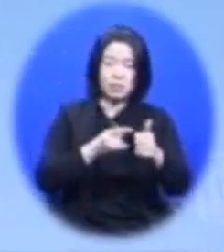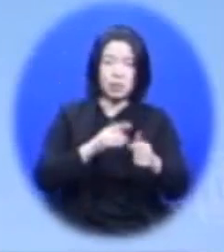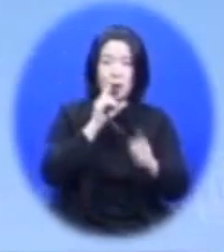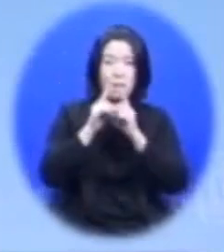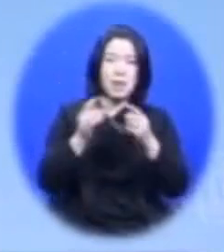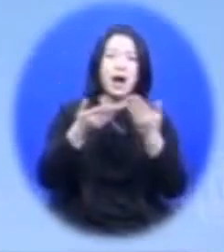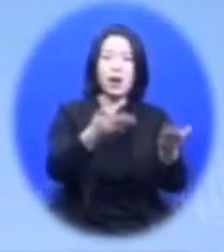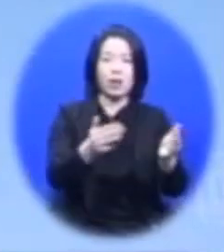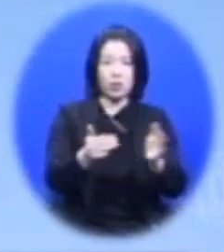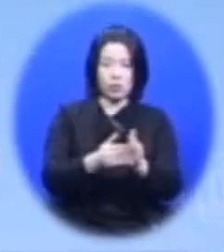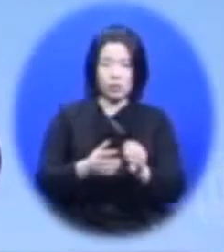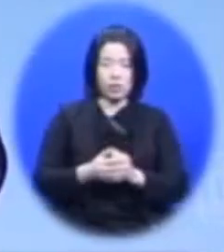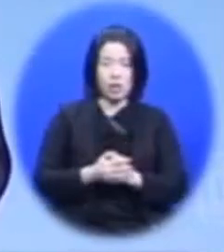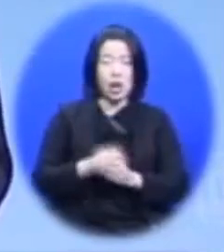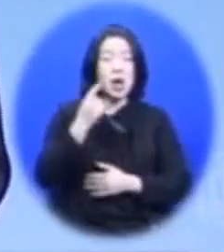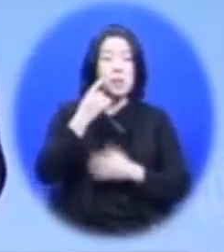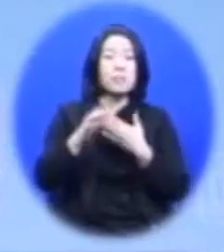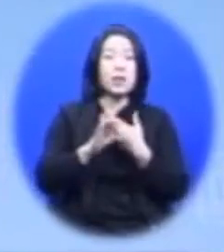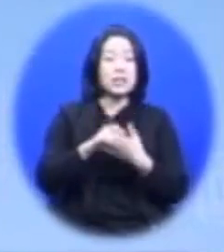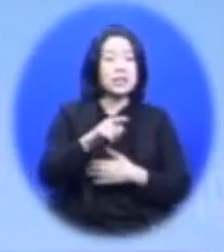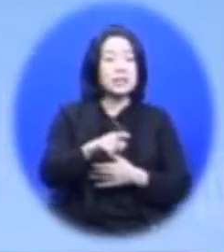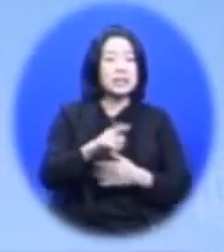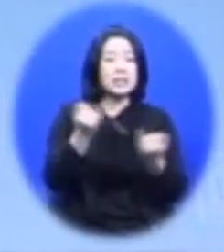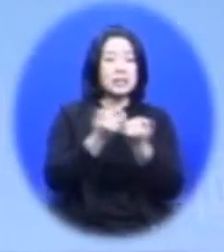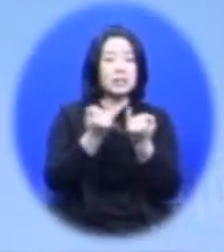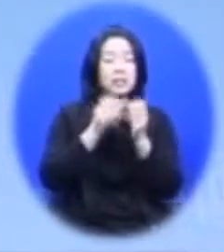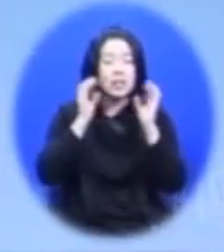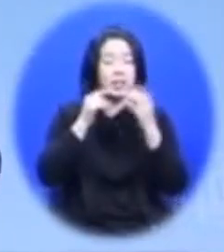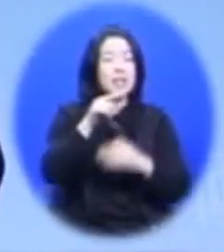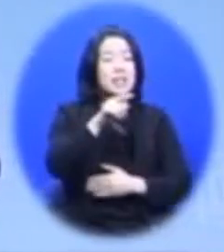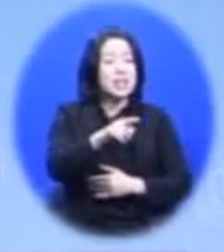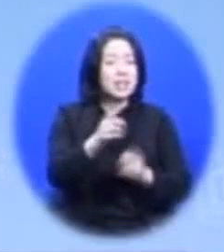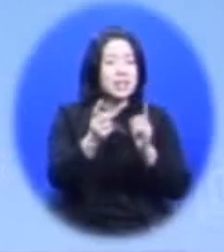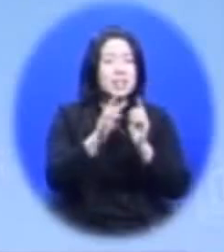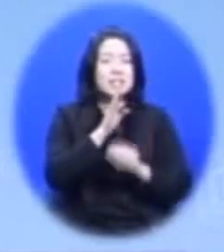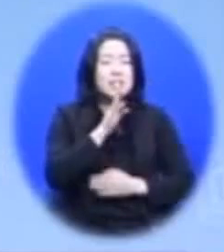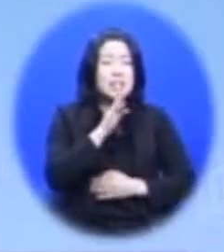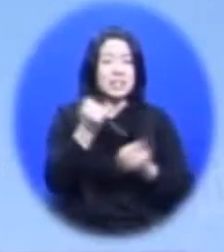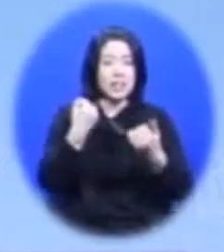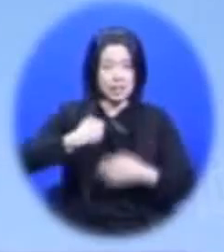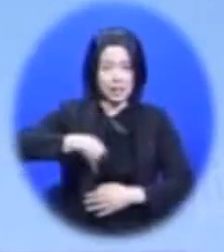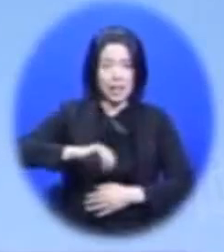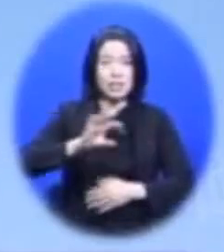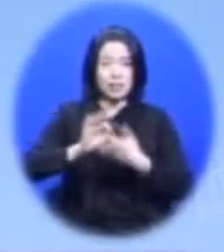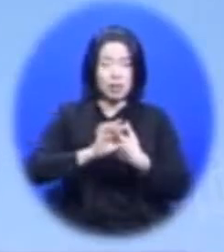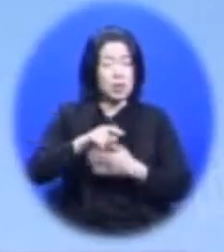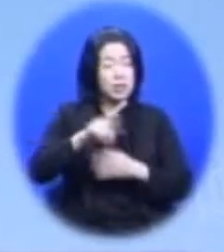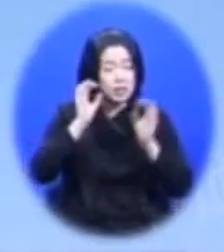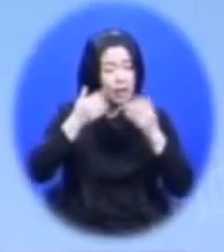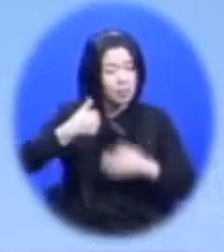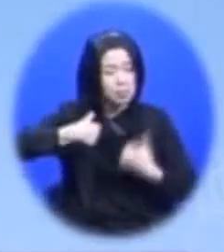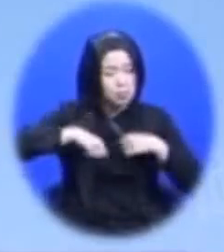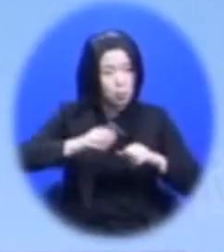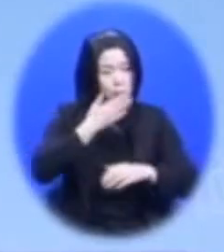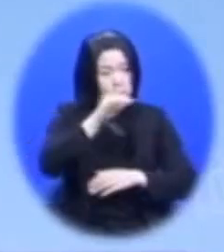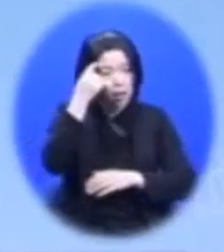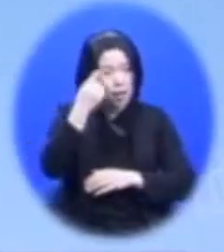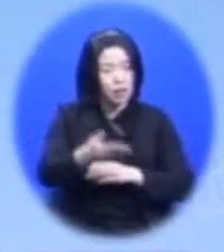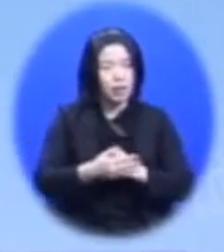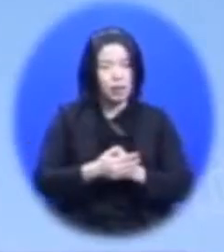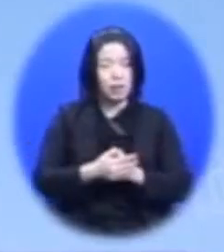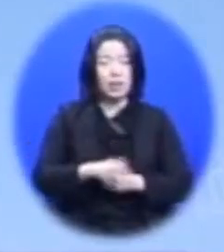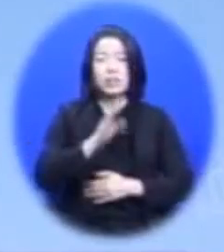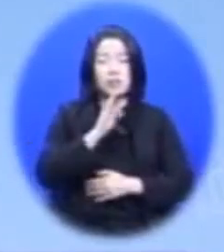말씀을 주셨어요. 만약 그 여자아이가 내 친딸이었다면 너는 그 아이를 포기할 수 있겠니?